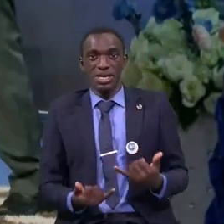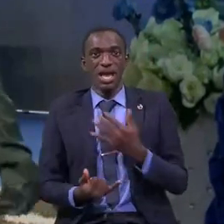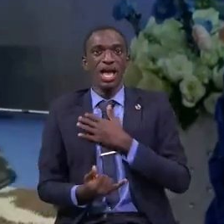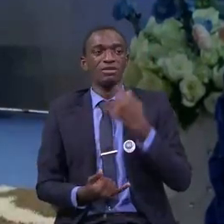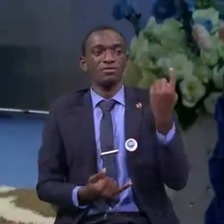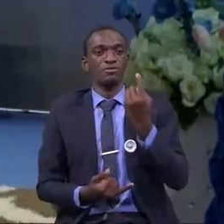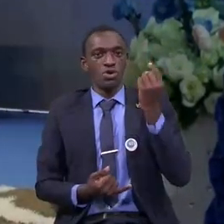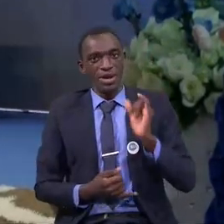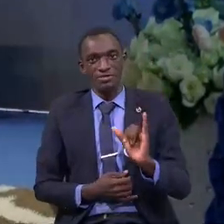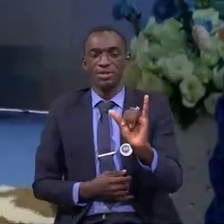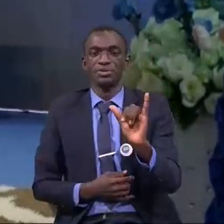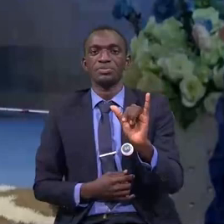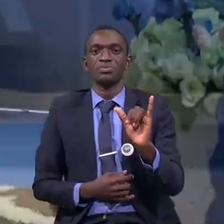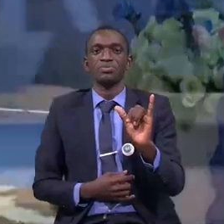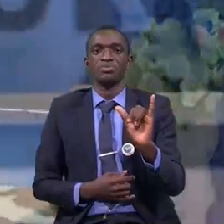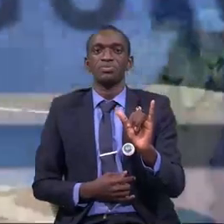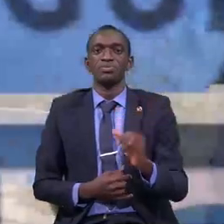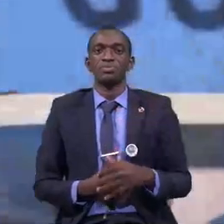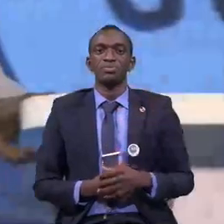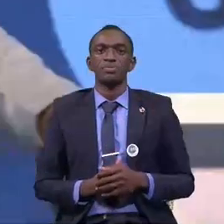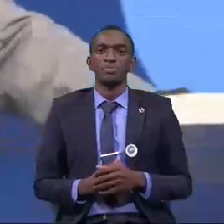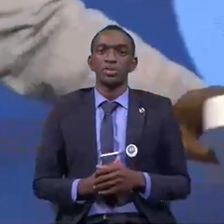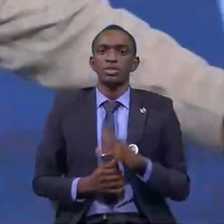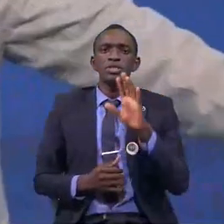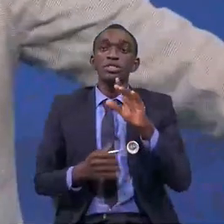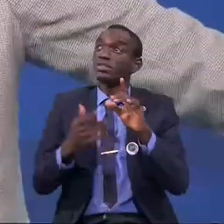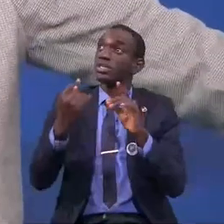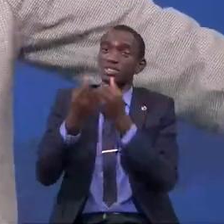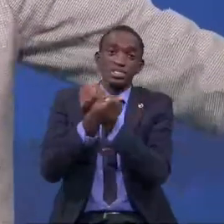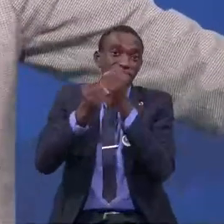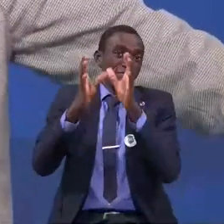Jésus-Christ est le même hier, aujourd'hui et éternellement.